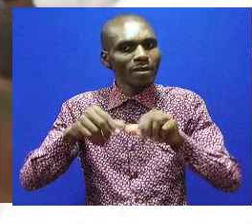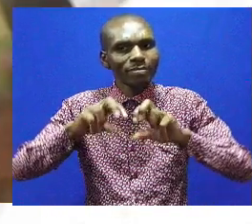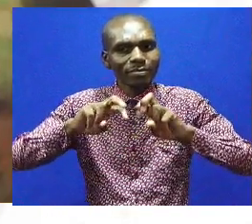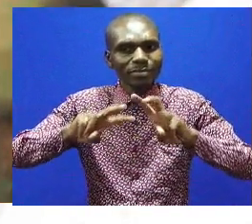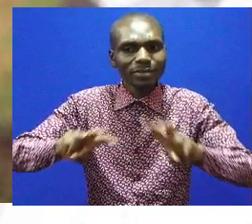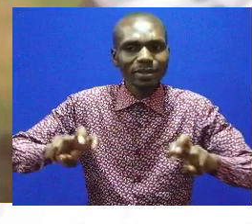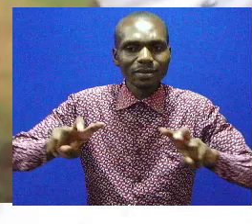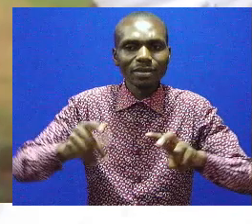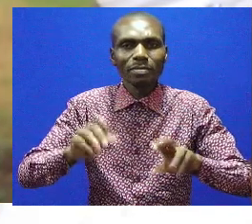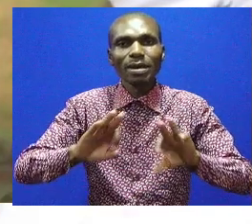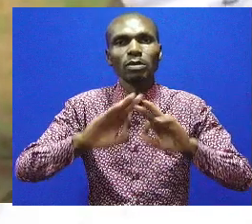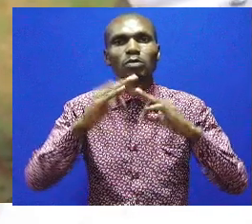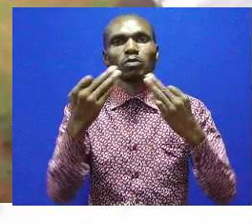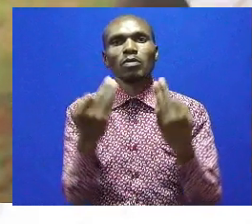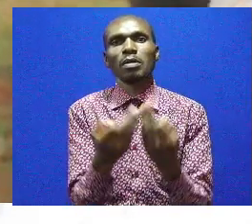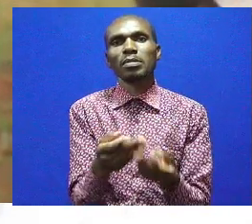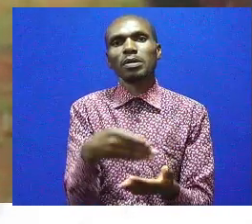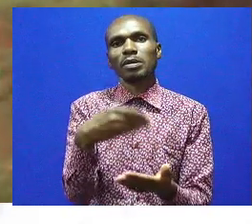yae